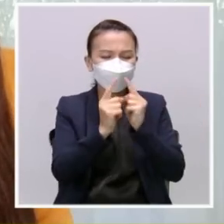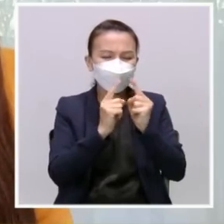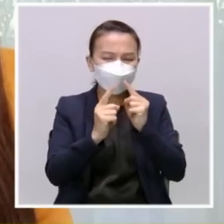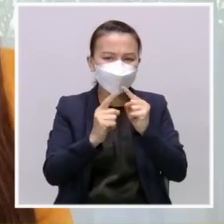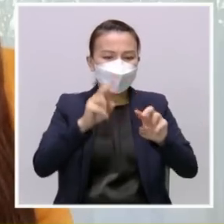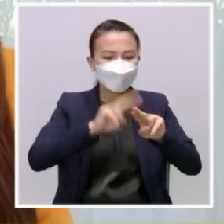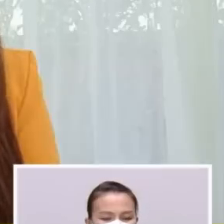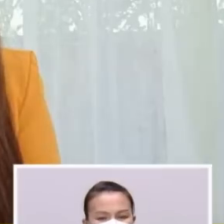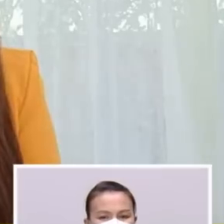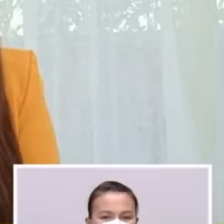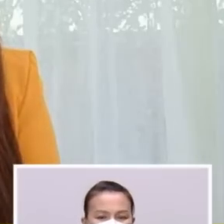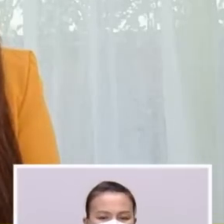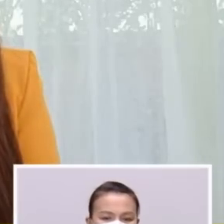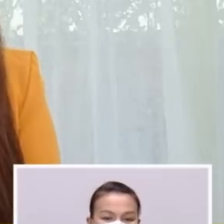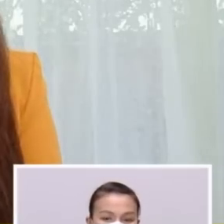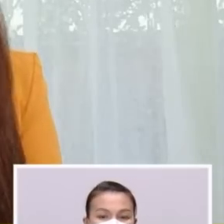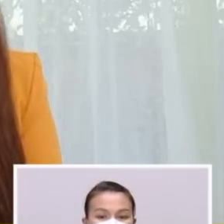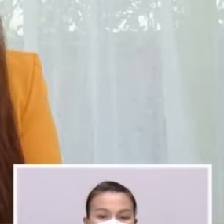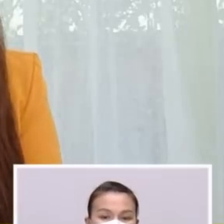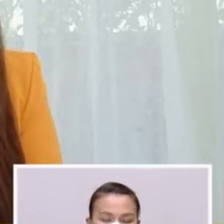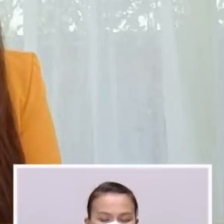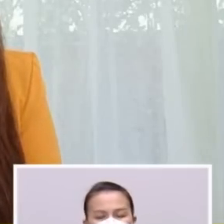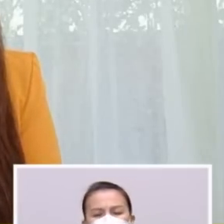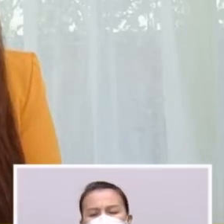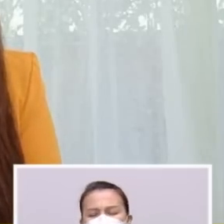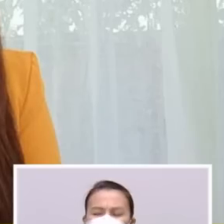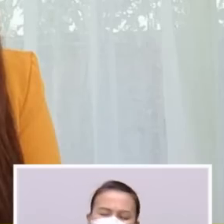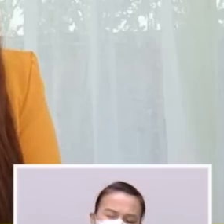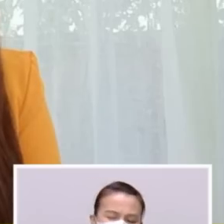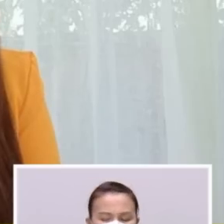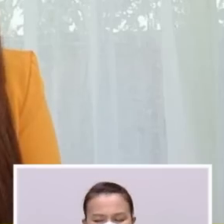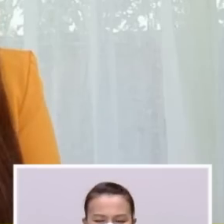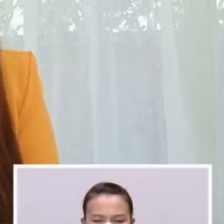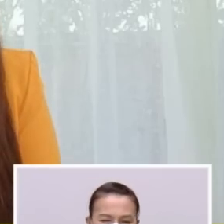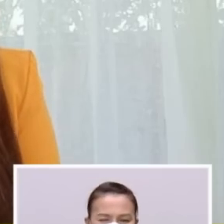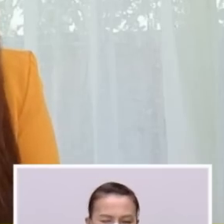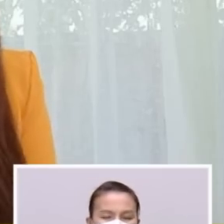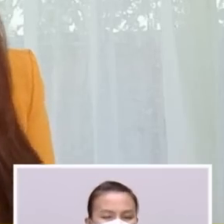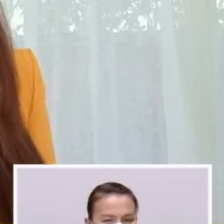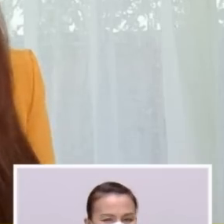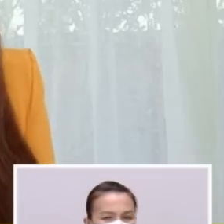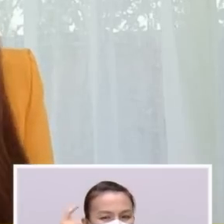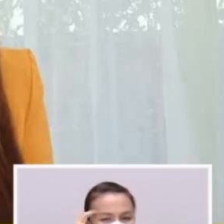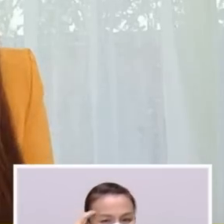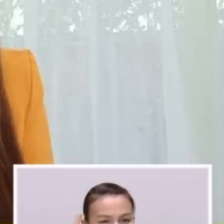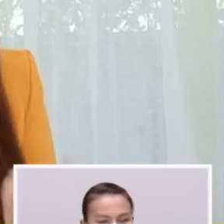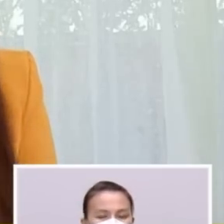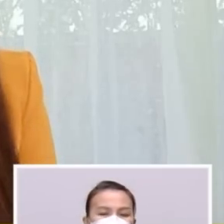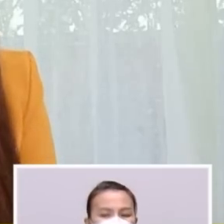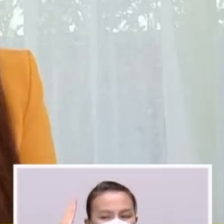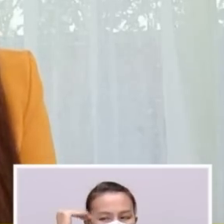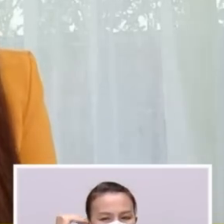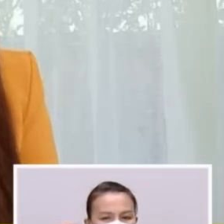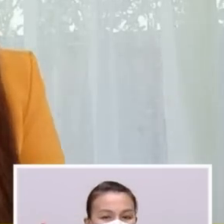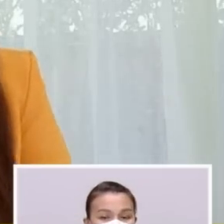รัสเซียบอกเลยว่าการคุยกับสหรัฐครั้งนี้ไม่น่าจะง่ายนะคะและบอกว่าไม่คาดหวังอะไรมากนักจากวงเจรจาทั้ง3วงที่จะมีขึ้น